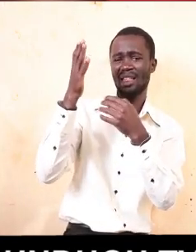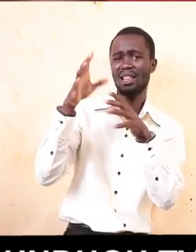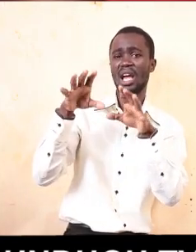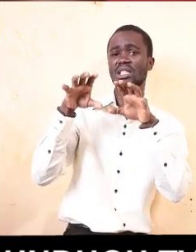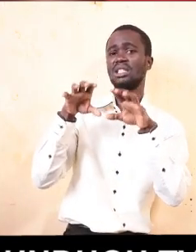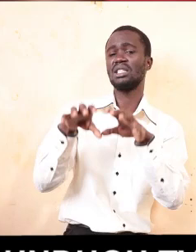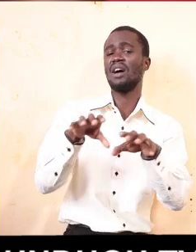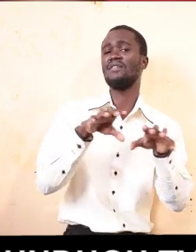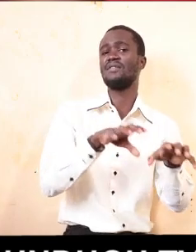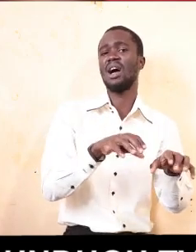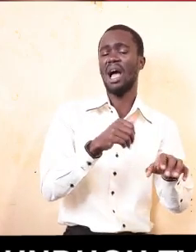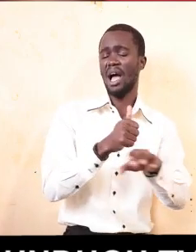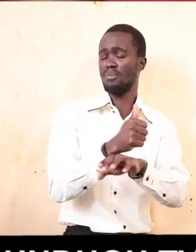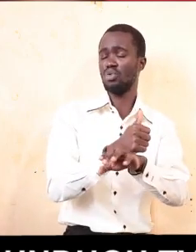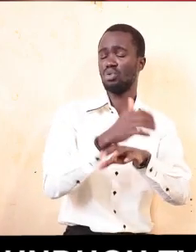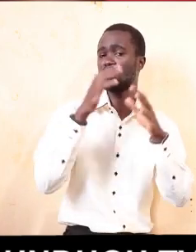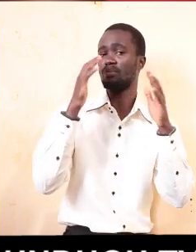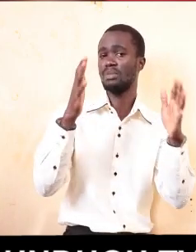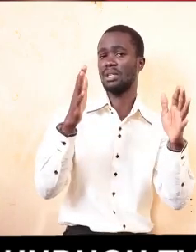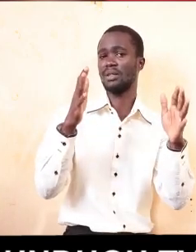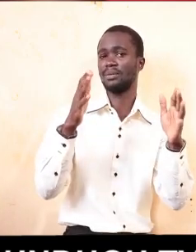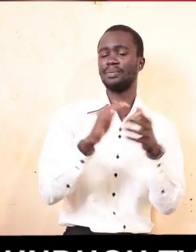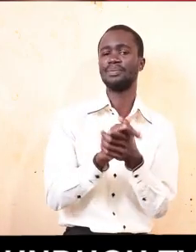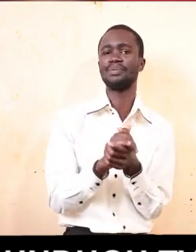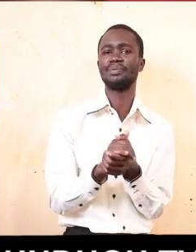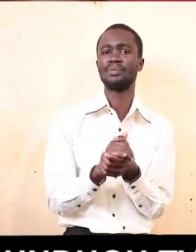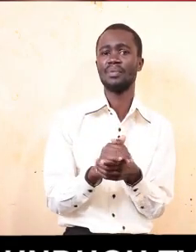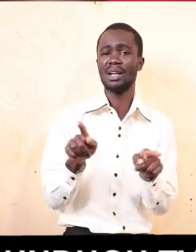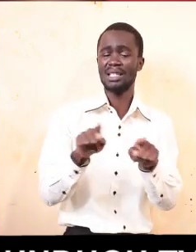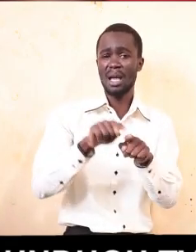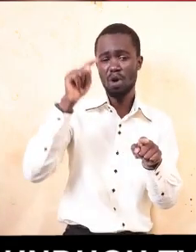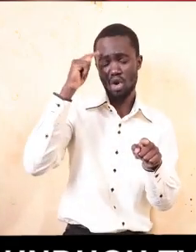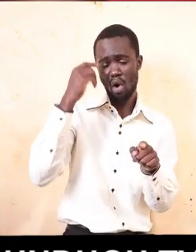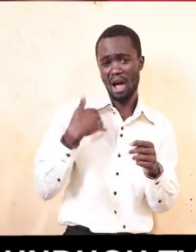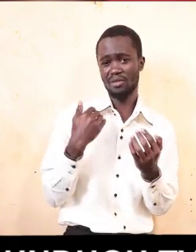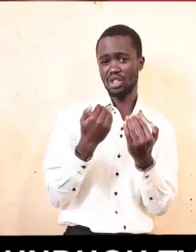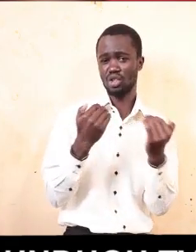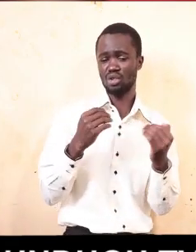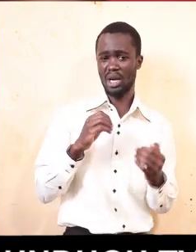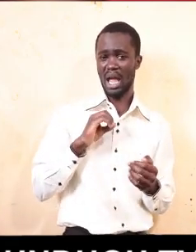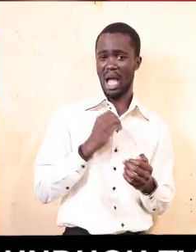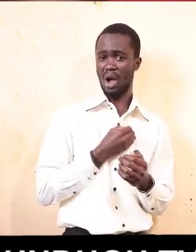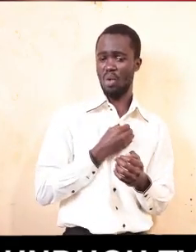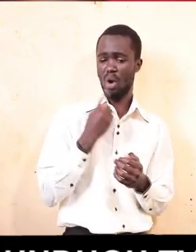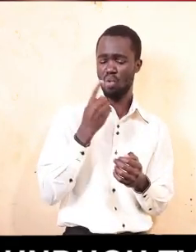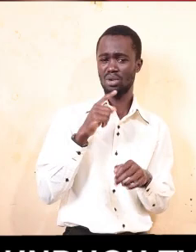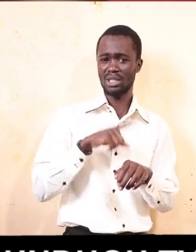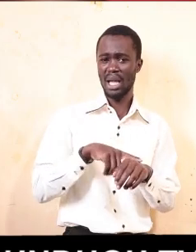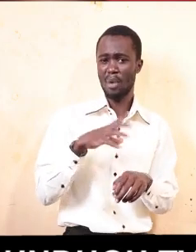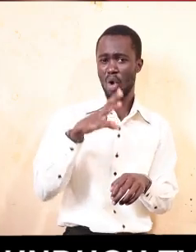sana tunajua kama wale watoto wetu wengi wakienda inje za